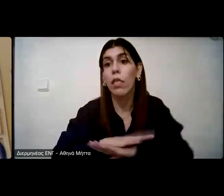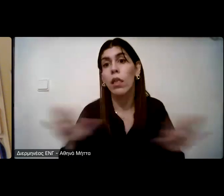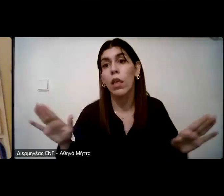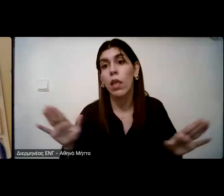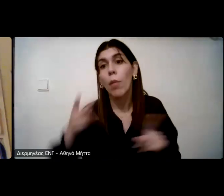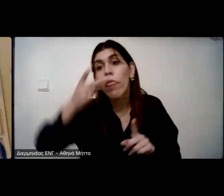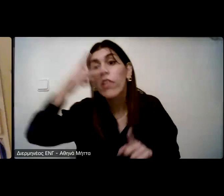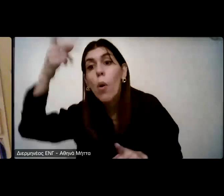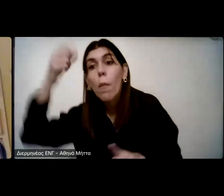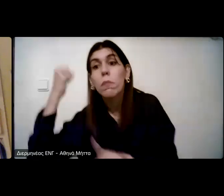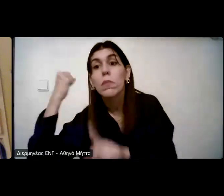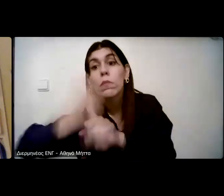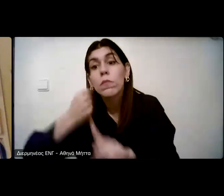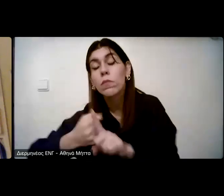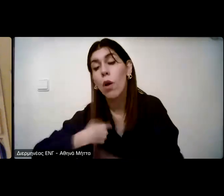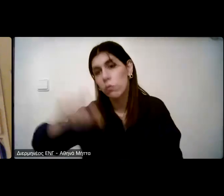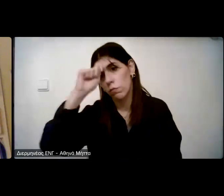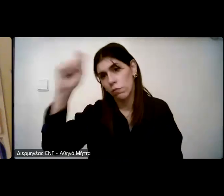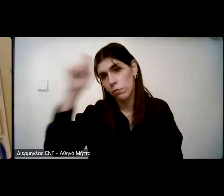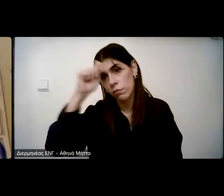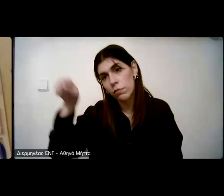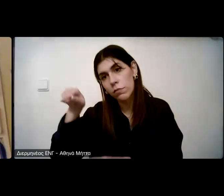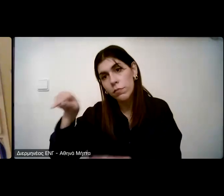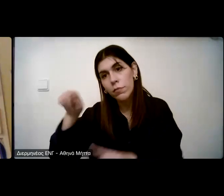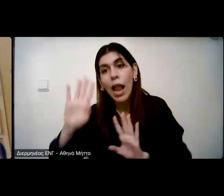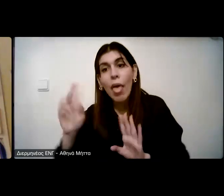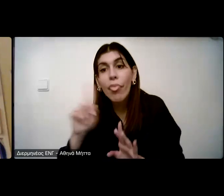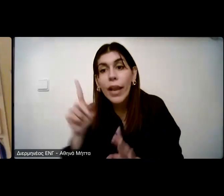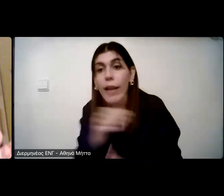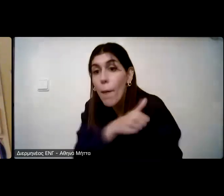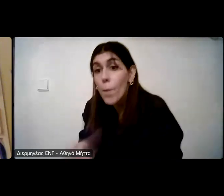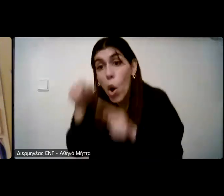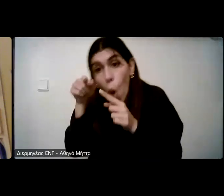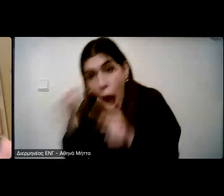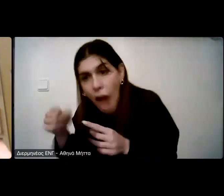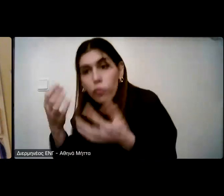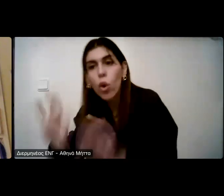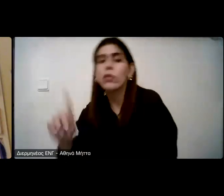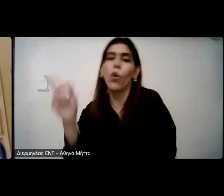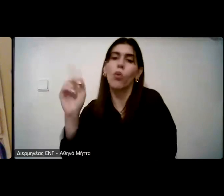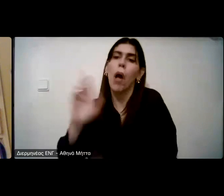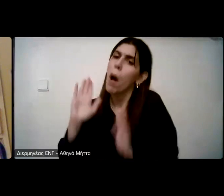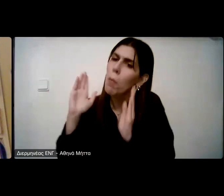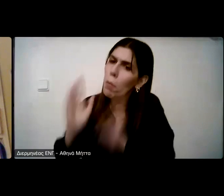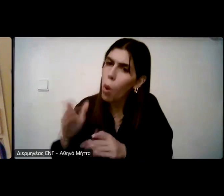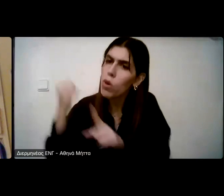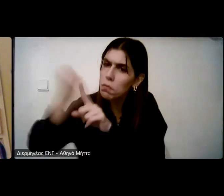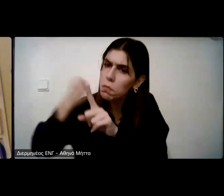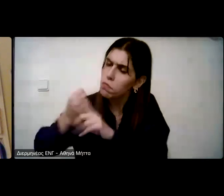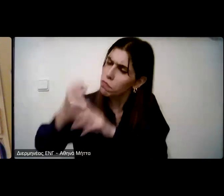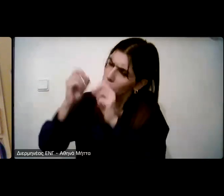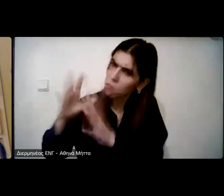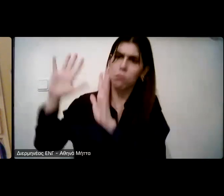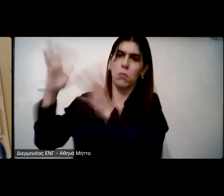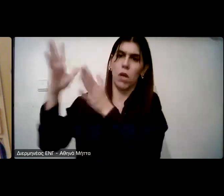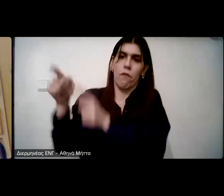εκτιμώ περιόριστα. Αλλά δεν είναι η μόνη λύση. Εφόσον μπορεί να το κάνει, το κάνει και μπράβο